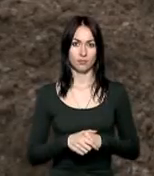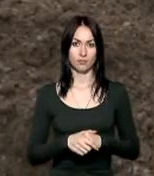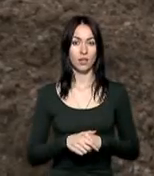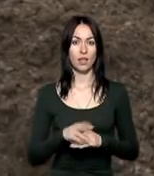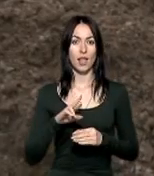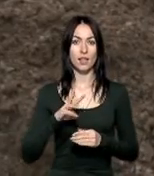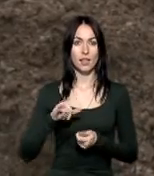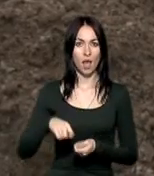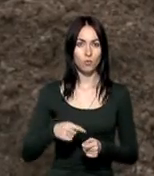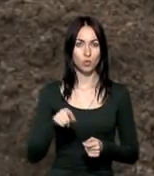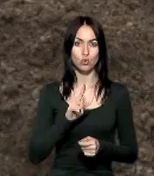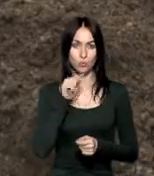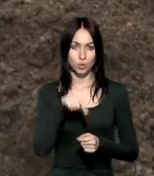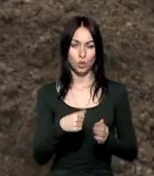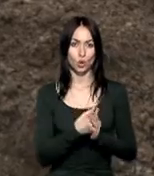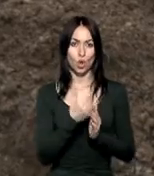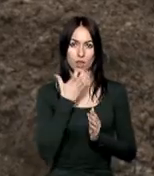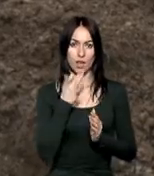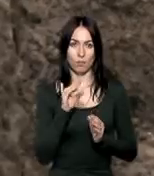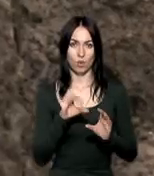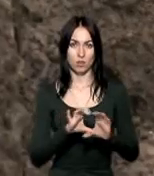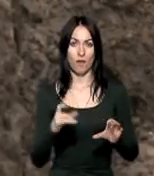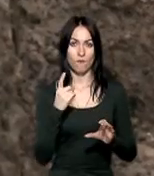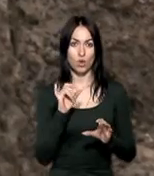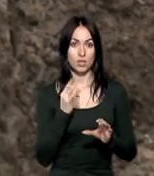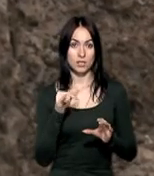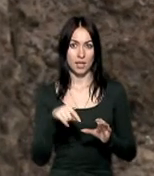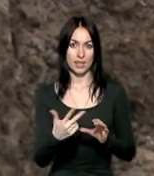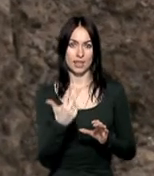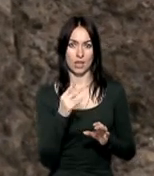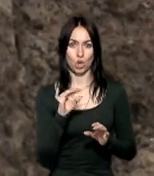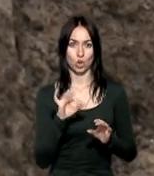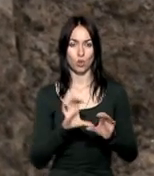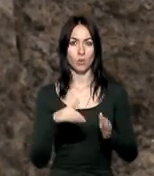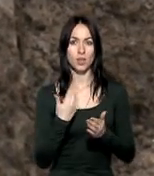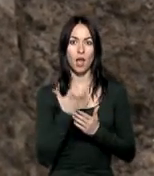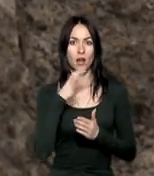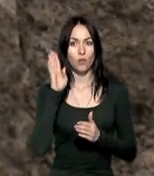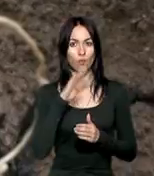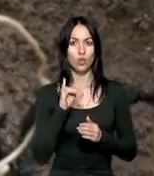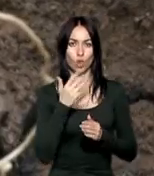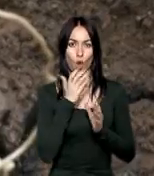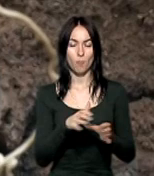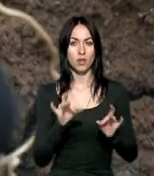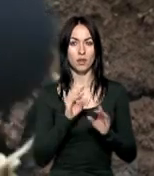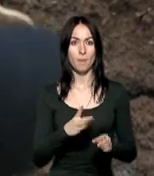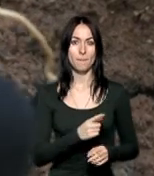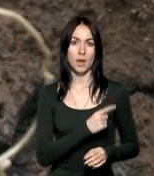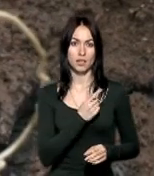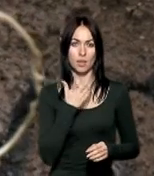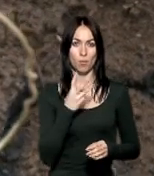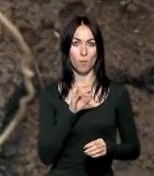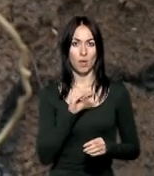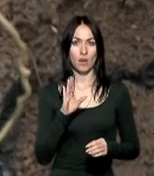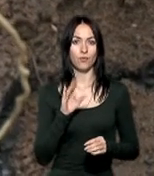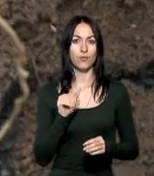Яму розрили, щоб дістатися до теплотраси. В одній секції три труби – для гарячої води та опалення, каже майстер тепломереж Віталій.